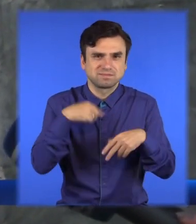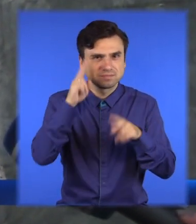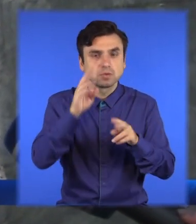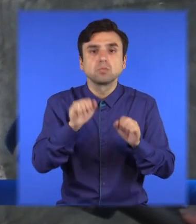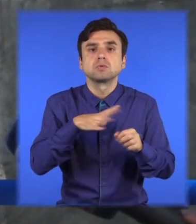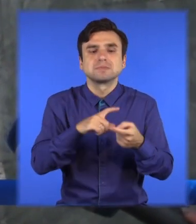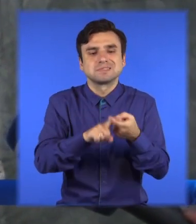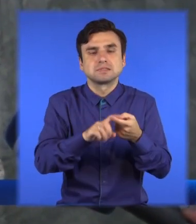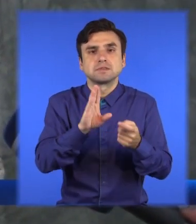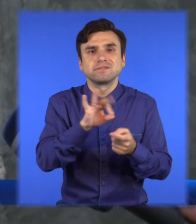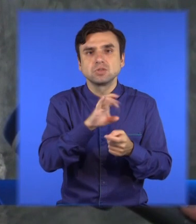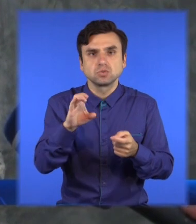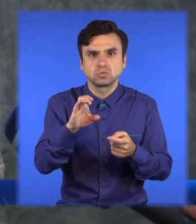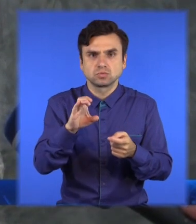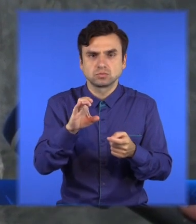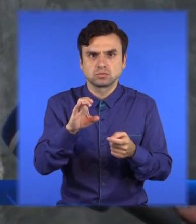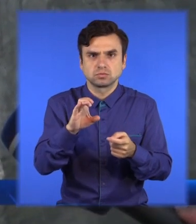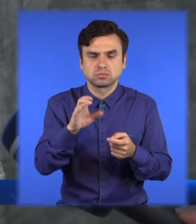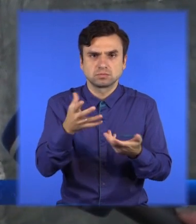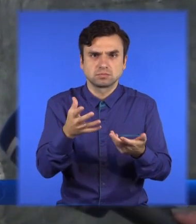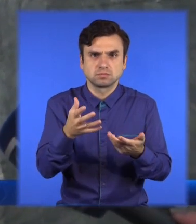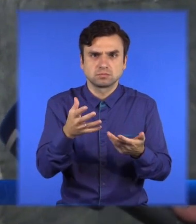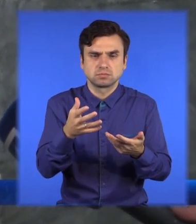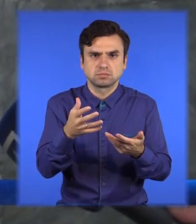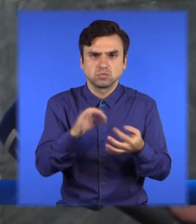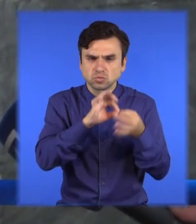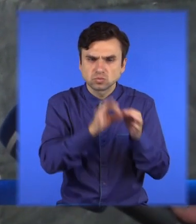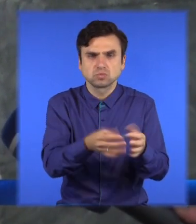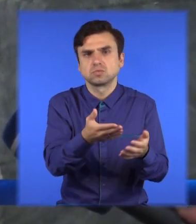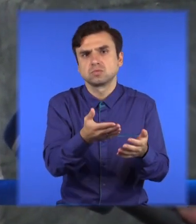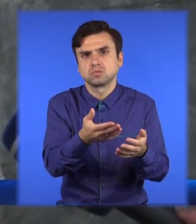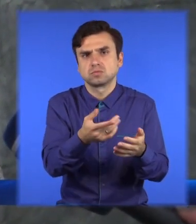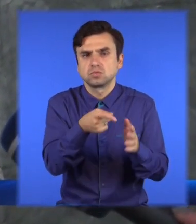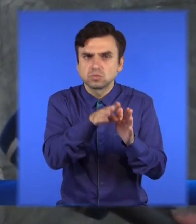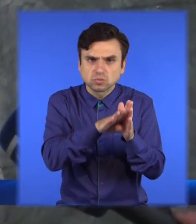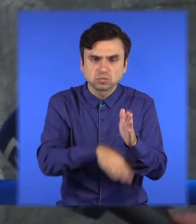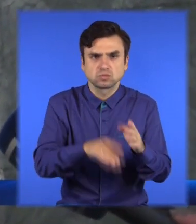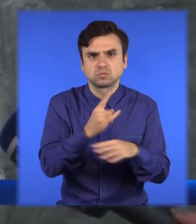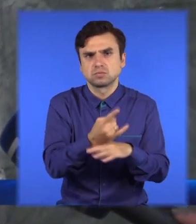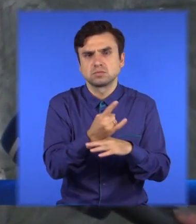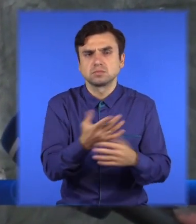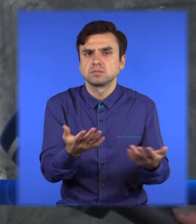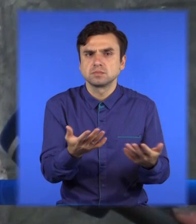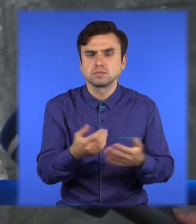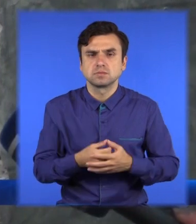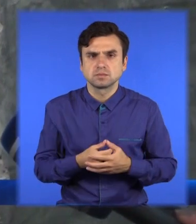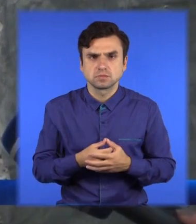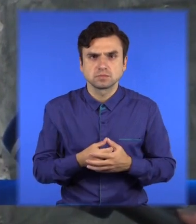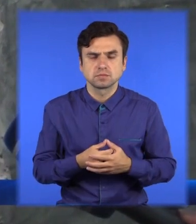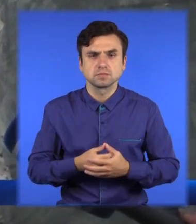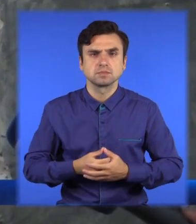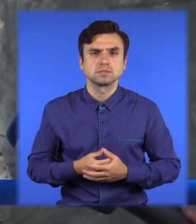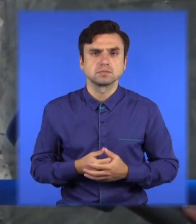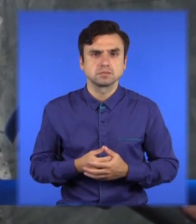хуже. Может быть, вирусная инфекция более агрессивная, сам этот вирус оказался, и ребенку